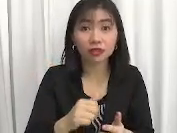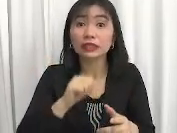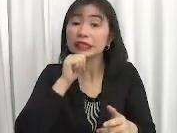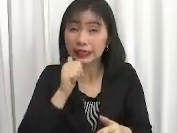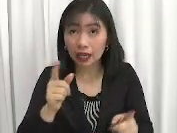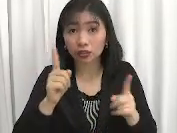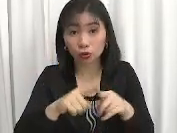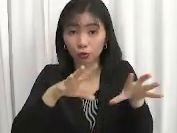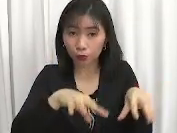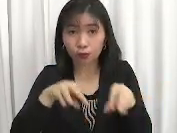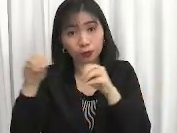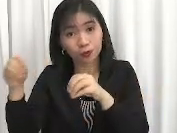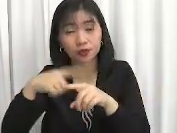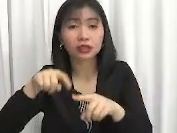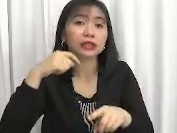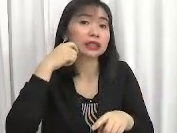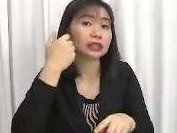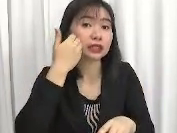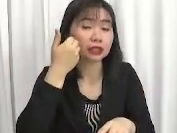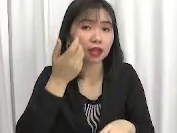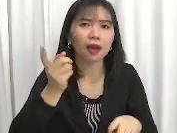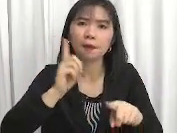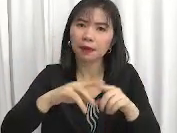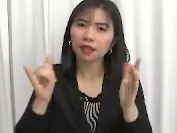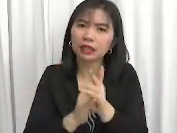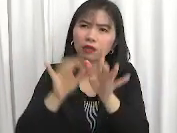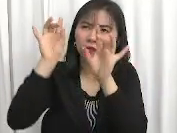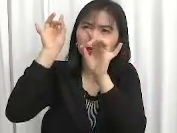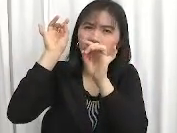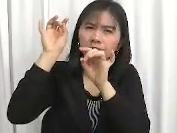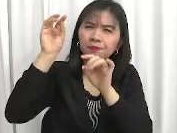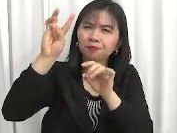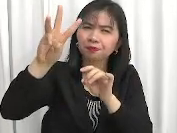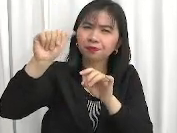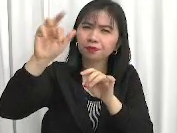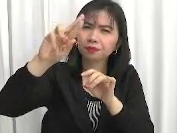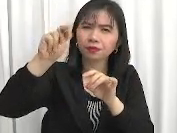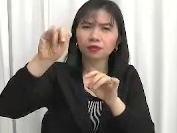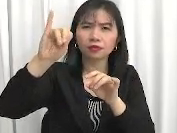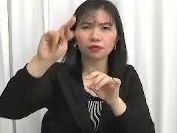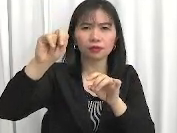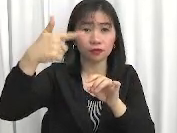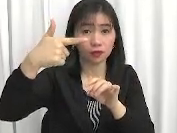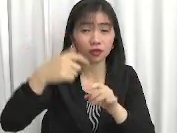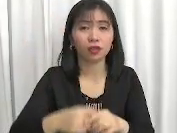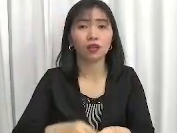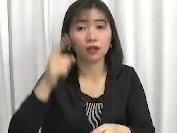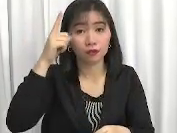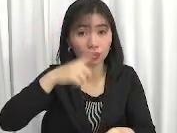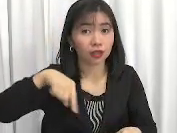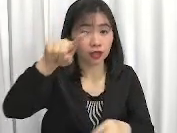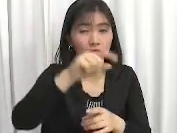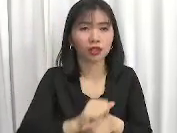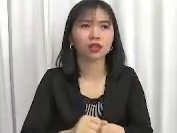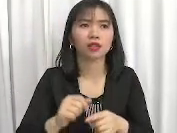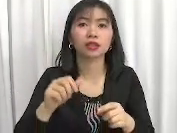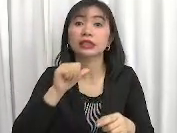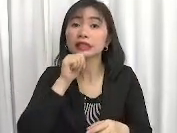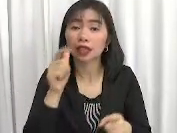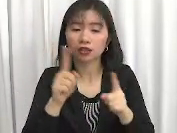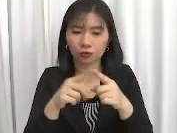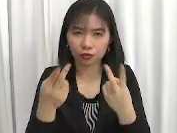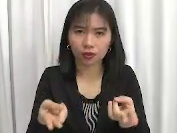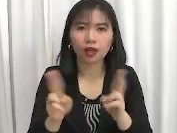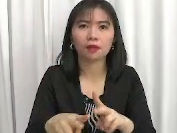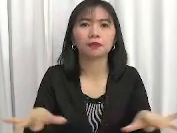ating pagkatao. Kundi babala yun para ang mga kapatiran natin ay hindi na humantong sa